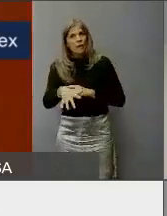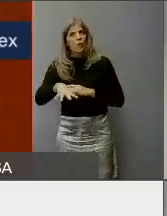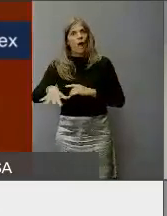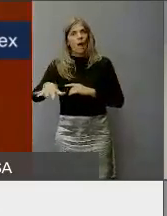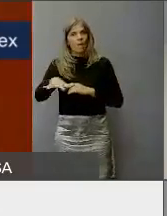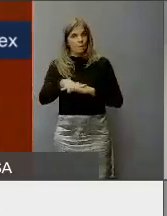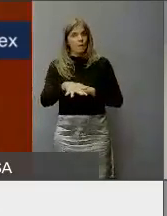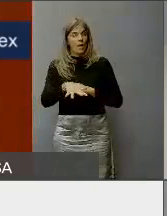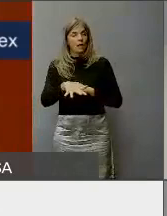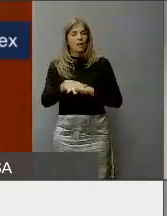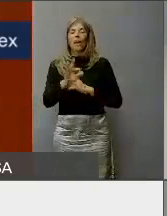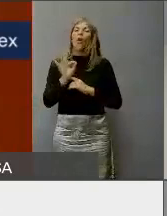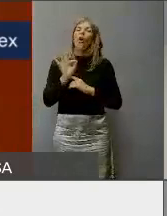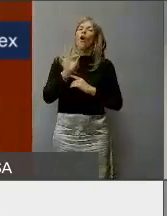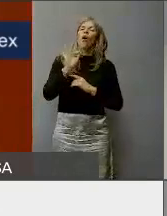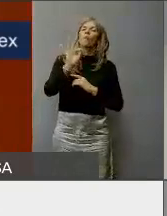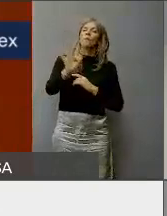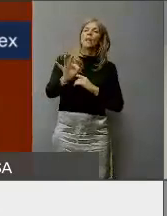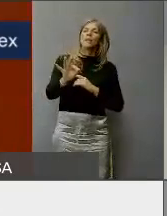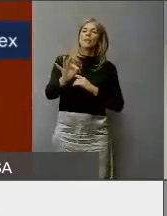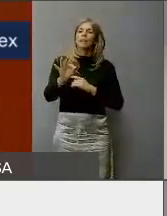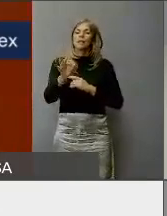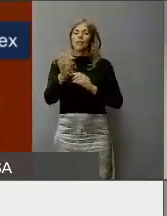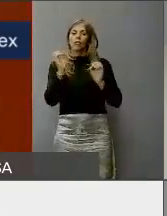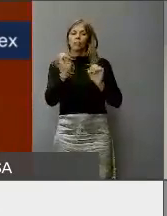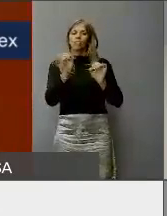favorire comportamenti virtuosi